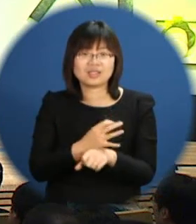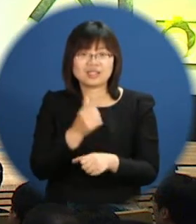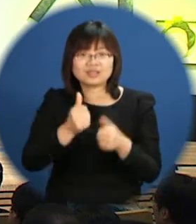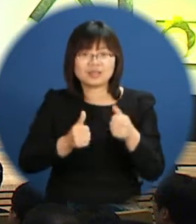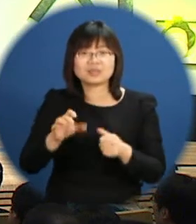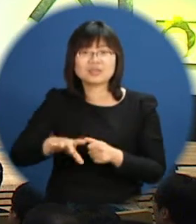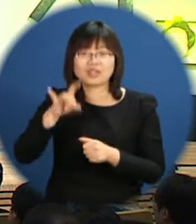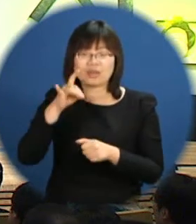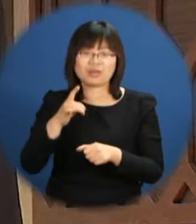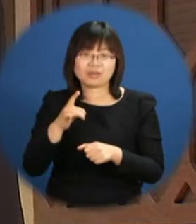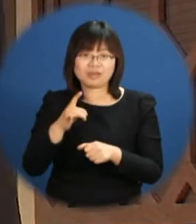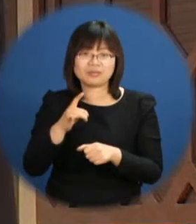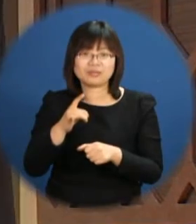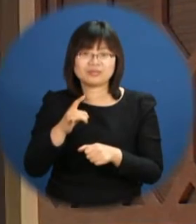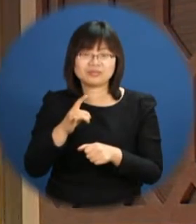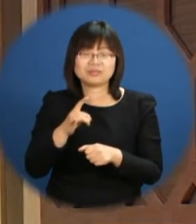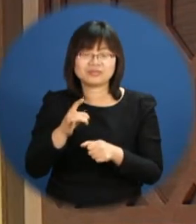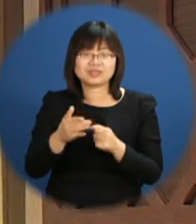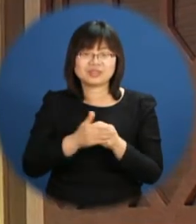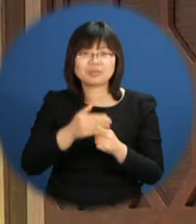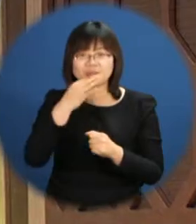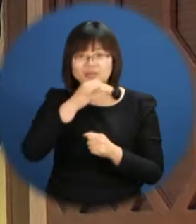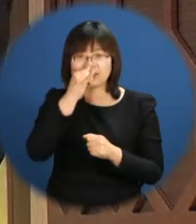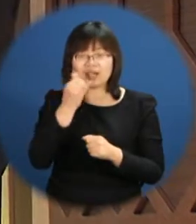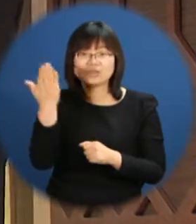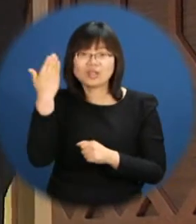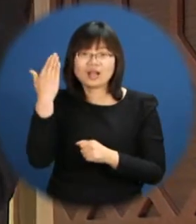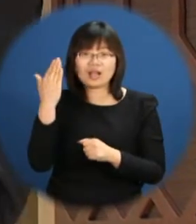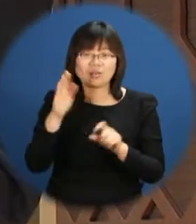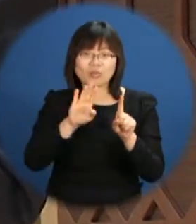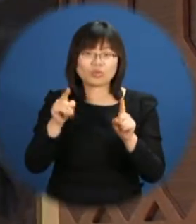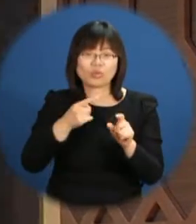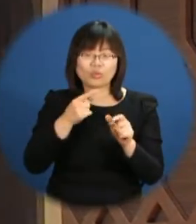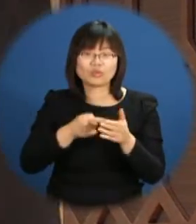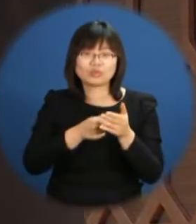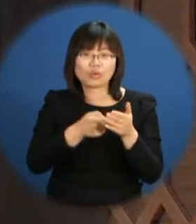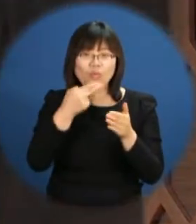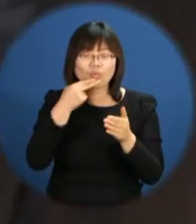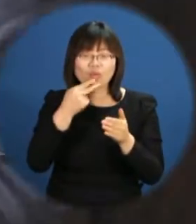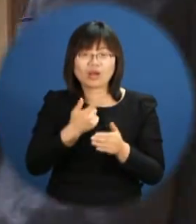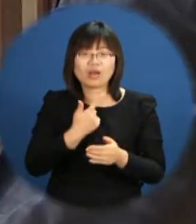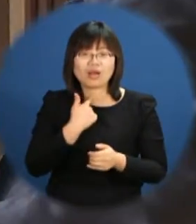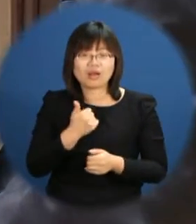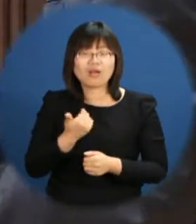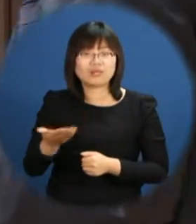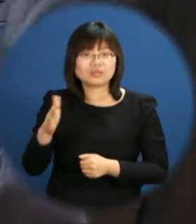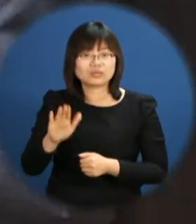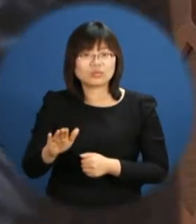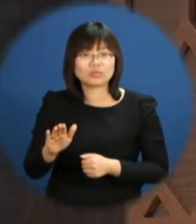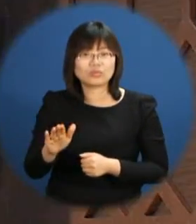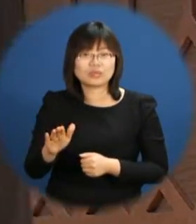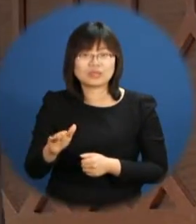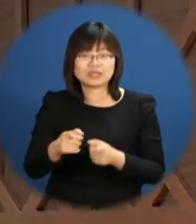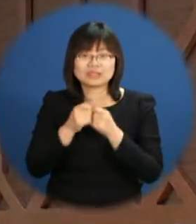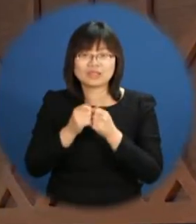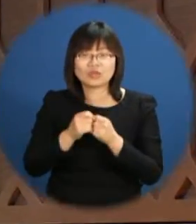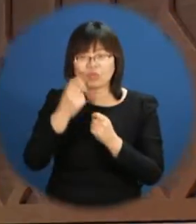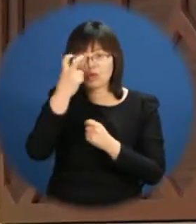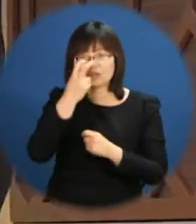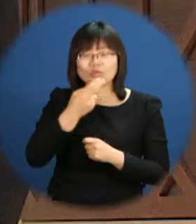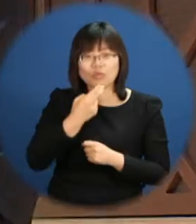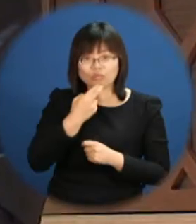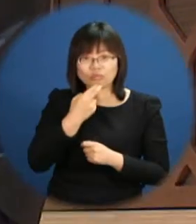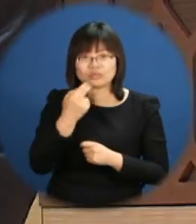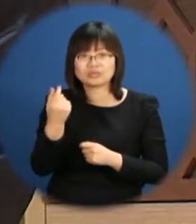사람이 있다는 거죠 첫째 그 전에는 아무도 해보지도 않았고 해 봤더라 고 해도 그렇게 자세한 관찰을